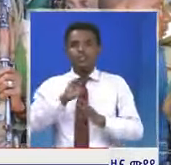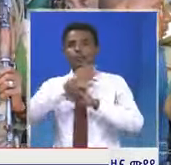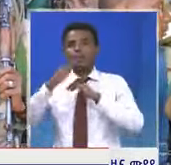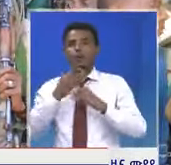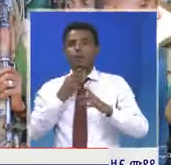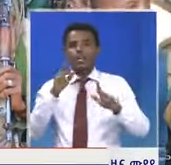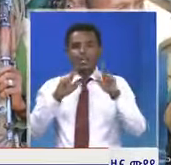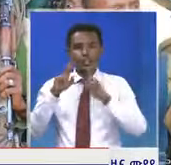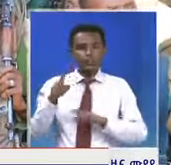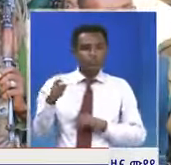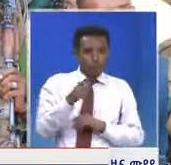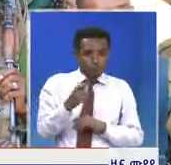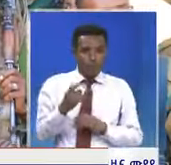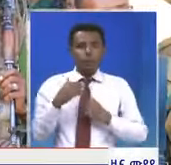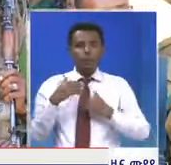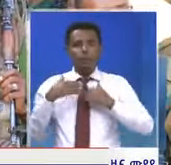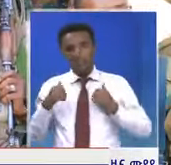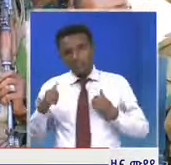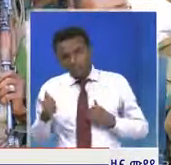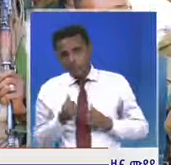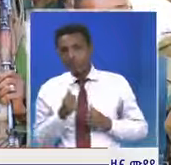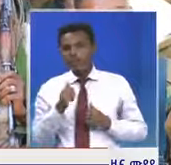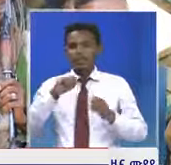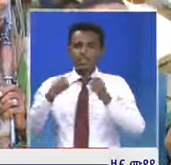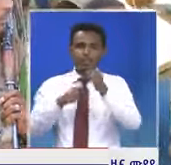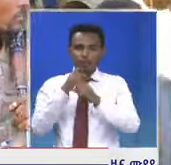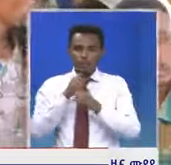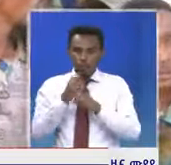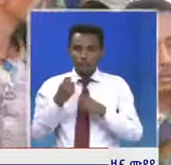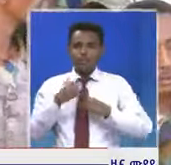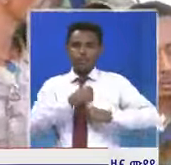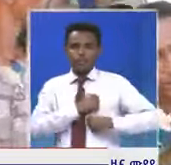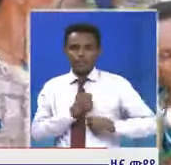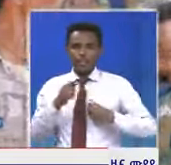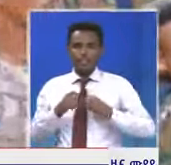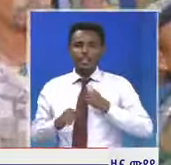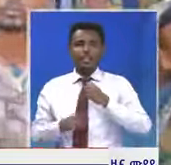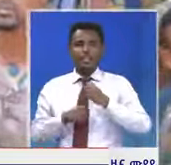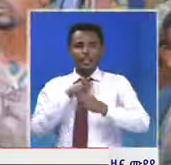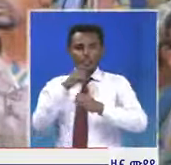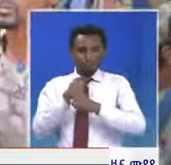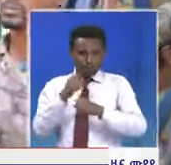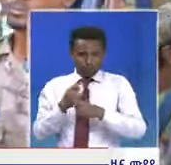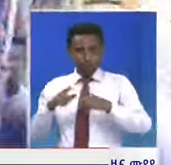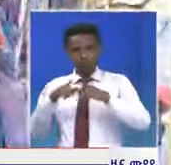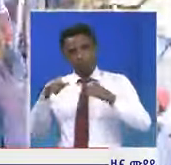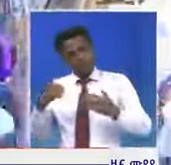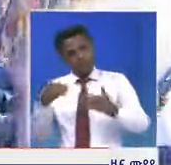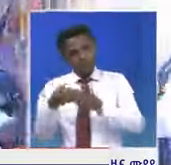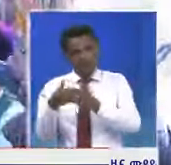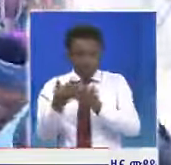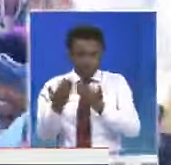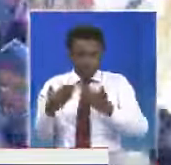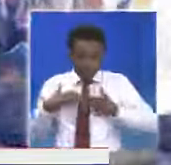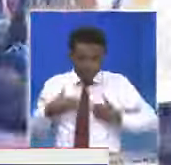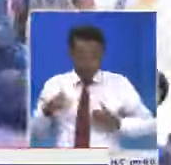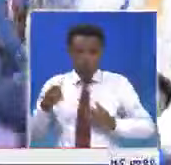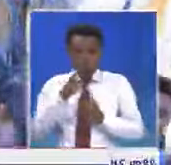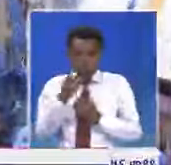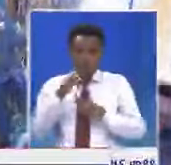ህዝብም ይሁን ወጣት የሆነ እድሜው ለወታደር ለአቅማዳም የደረሰ መከላከያ ሰራዊት ላይ መቀላቀል አለበት። ቀጣይም ይሄን ካጸዳን